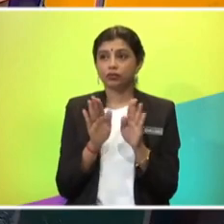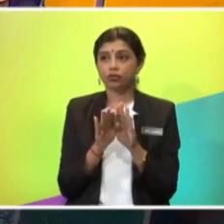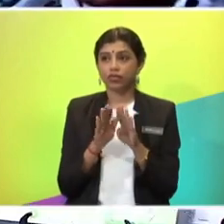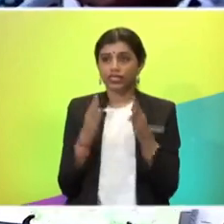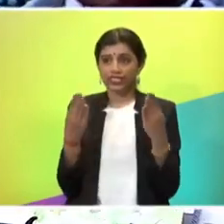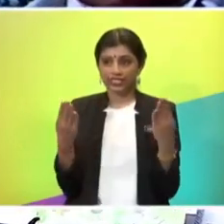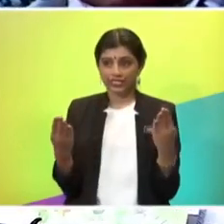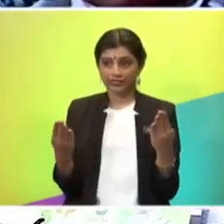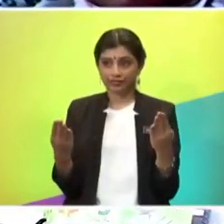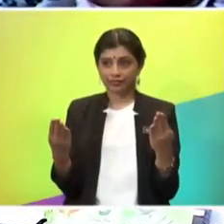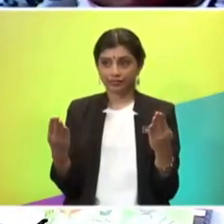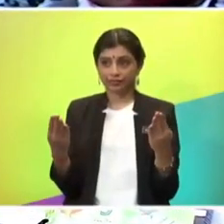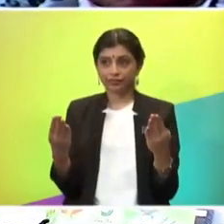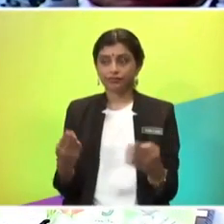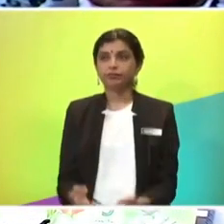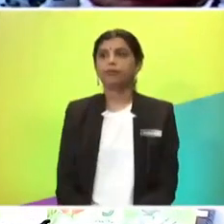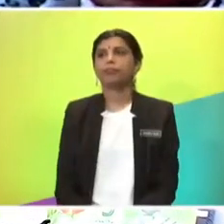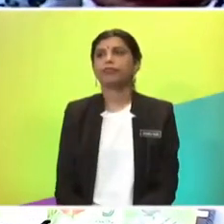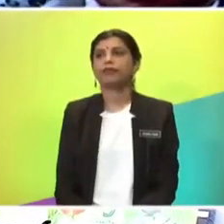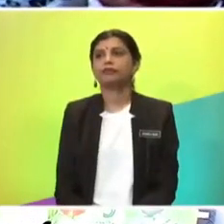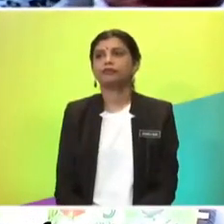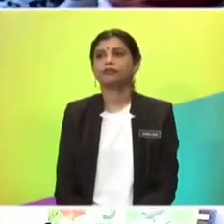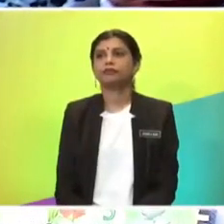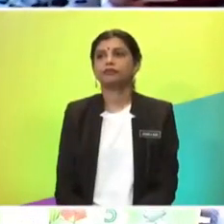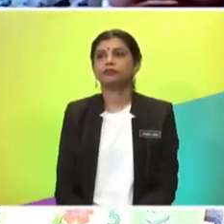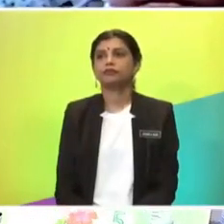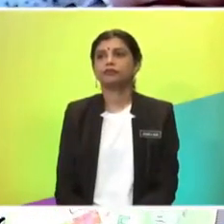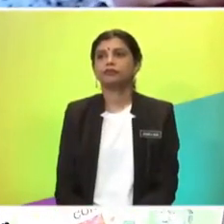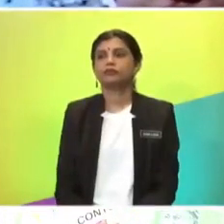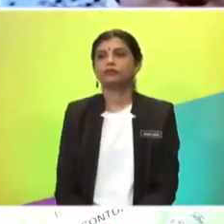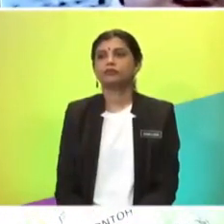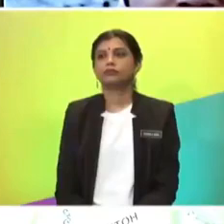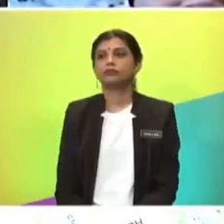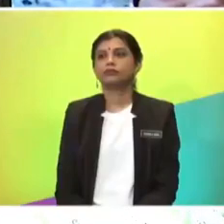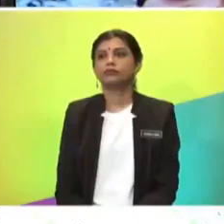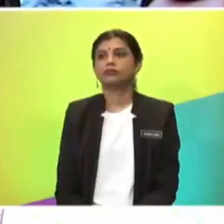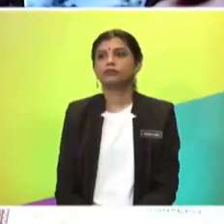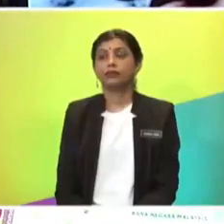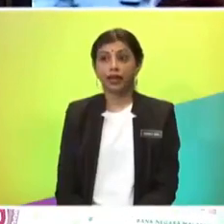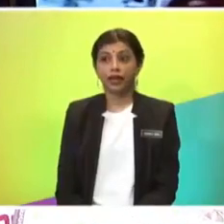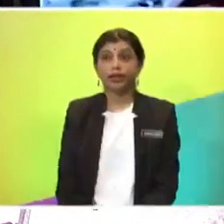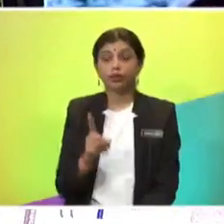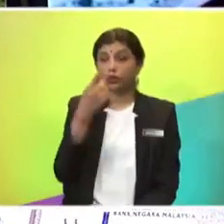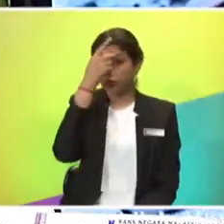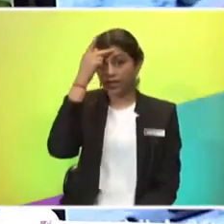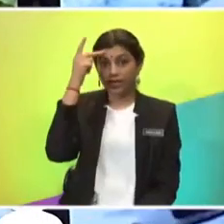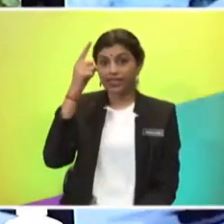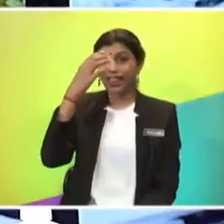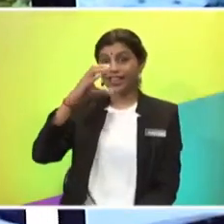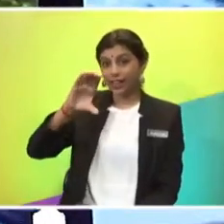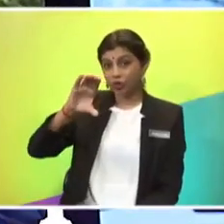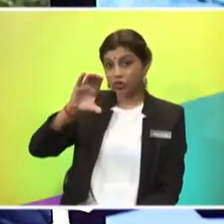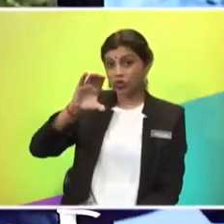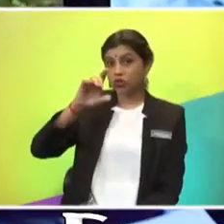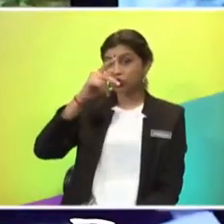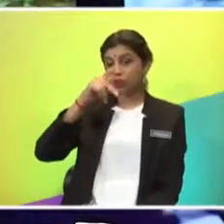kena buka. Saya cuba gunakan cash test ni. Dia cikgu bagi nilai menegak. Menegak. Okey, menegak. Okey. Oh, tadi 50 cakap.